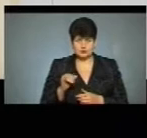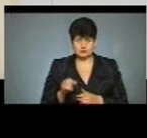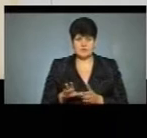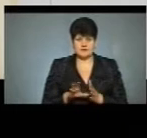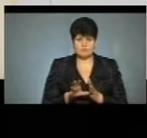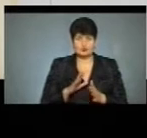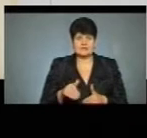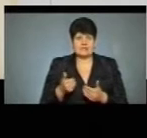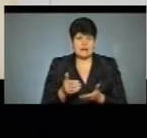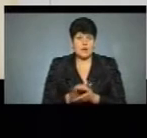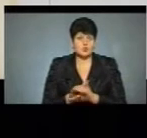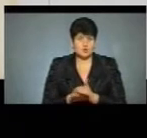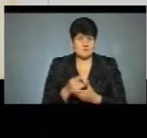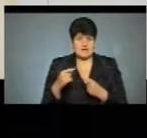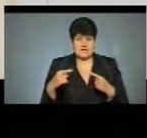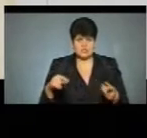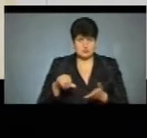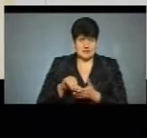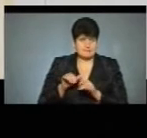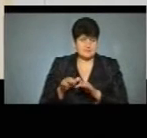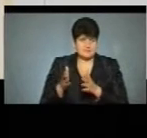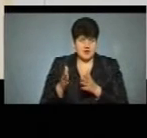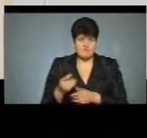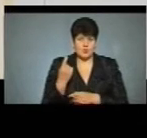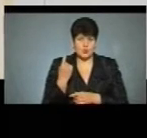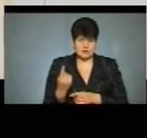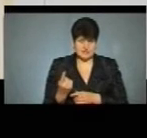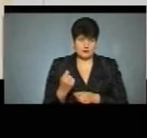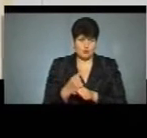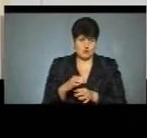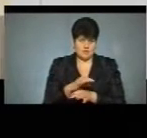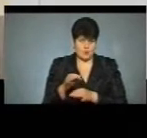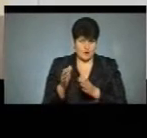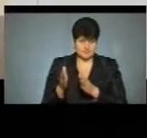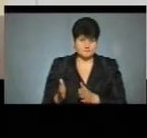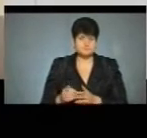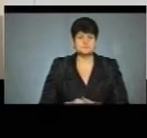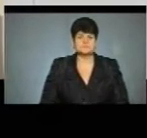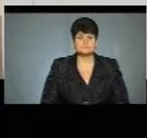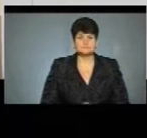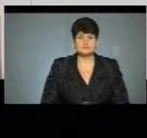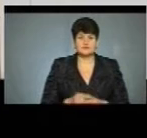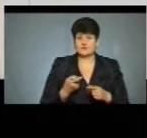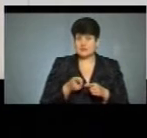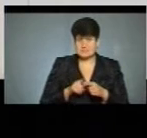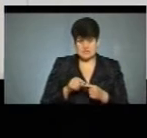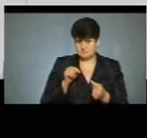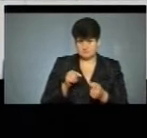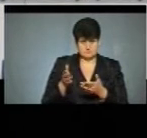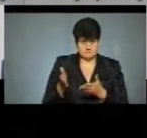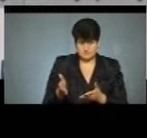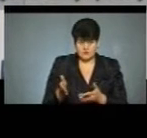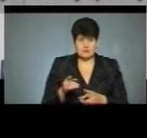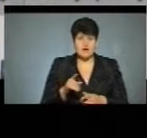для ознайомлення інших учасників справи один робочий проєкт. Вони це не заперечують, зокрема,